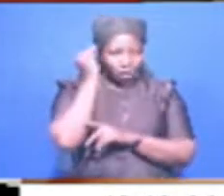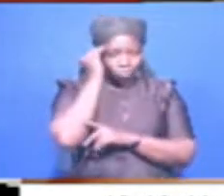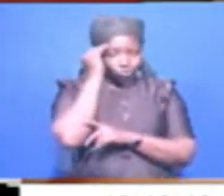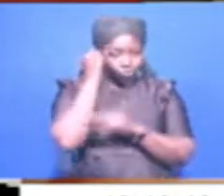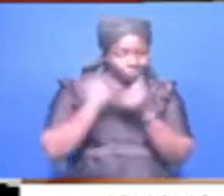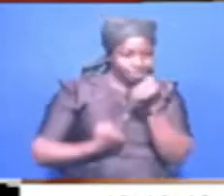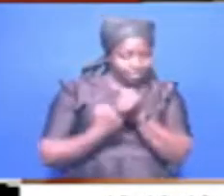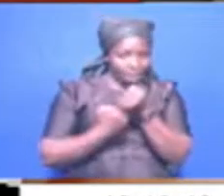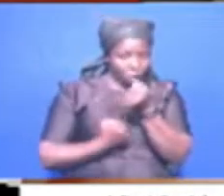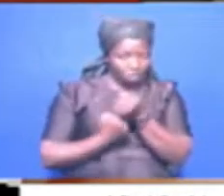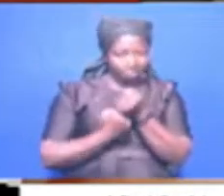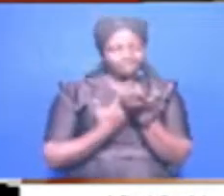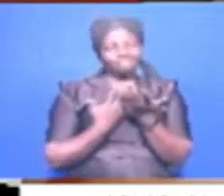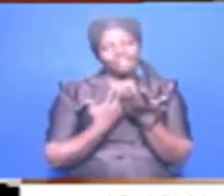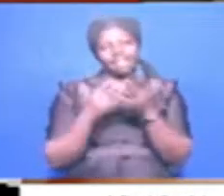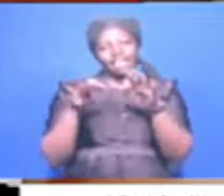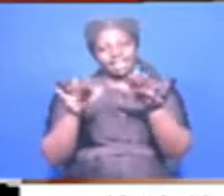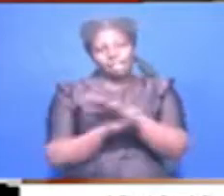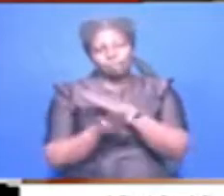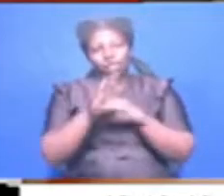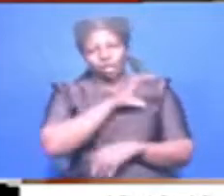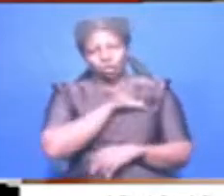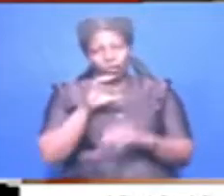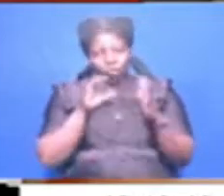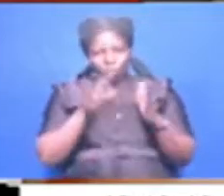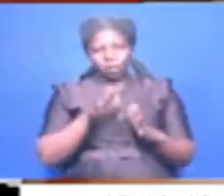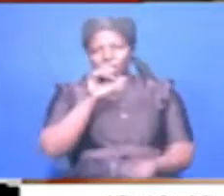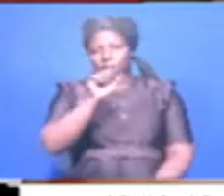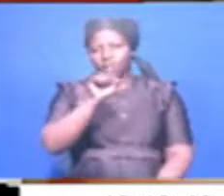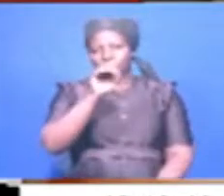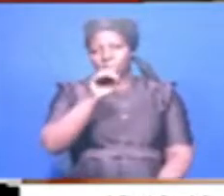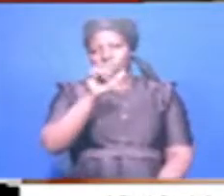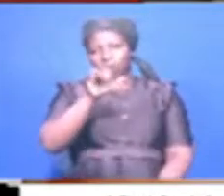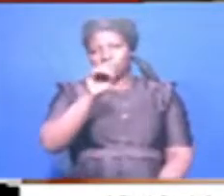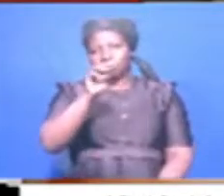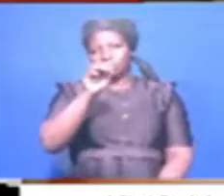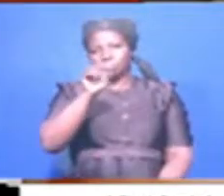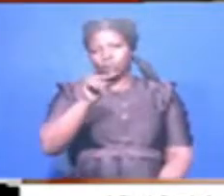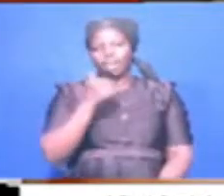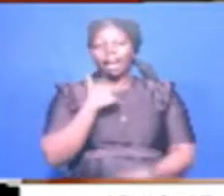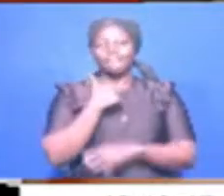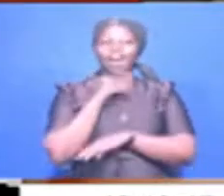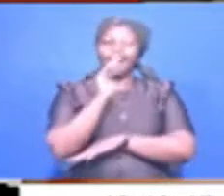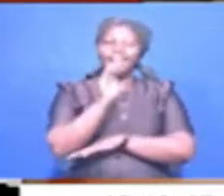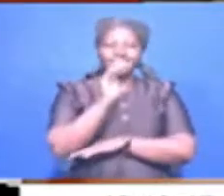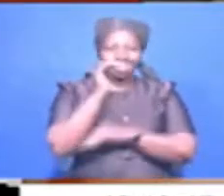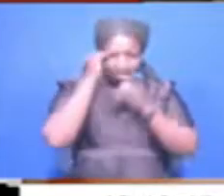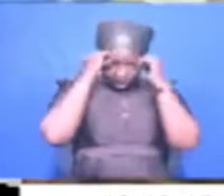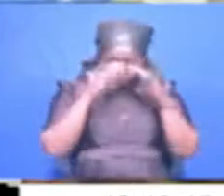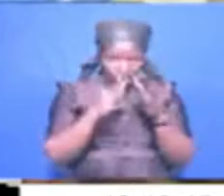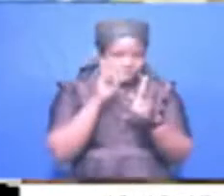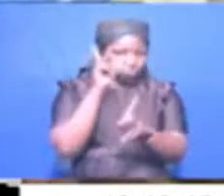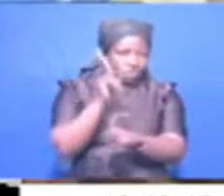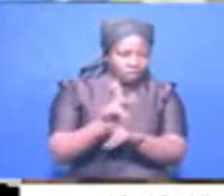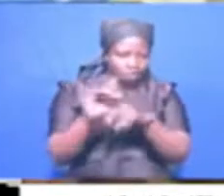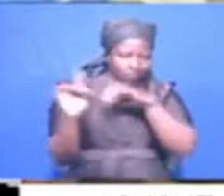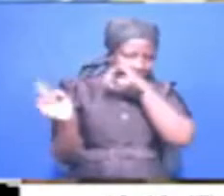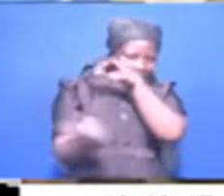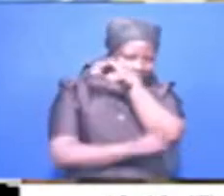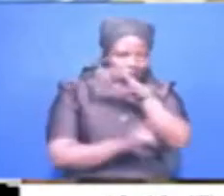ndogo ya Garissa Mjini Solomon Komen amewataka wanafunzi hao kudumisha nidhamu katika masomo yao.